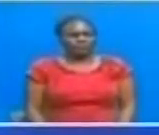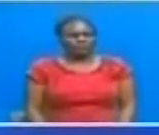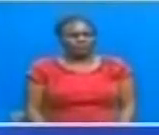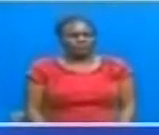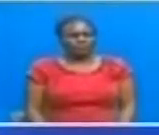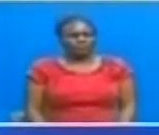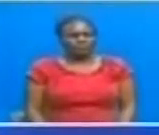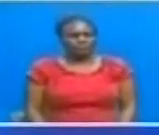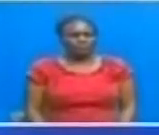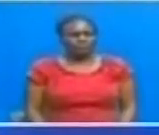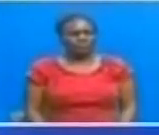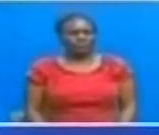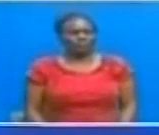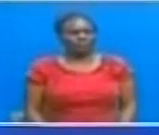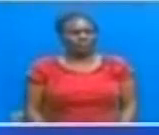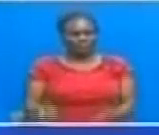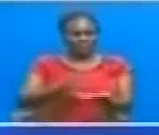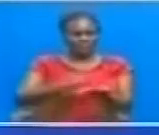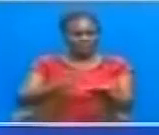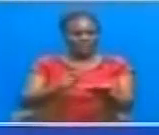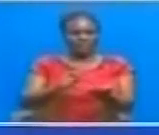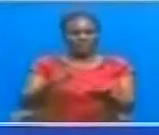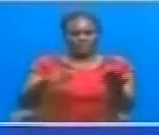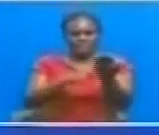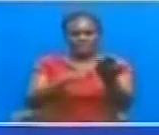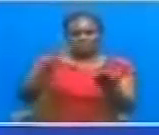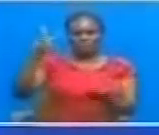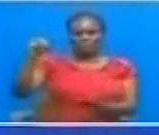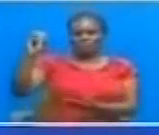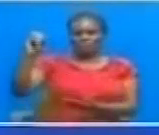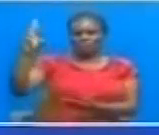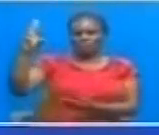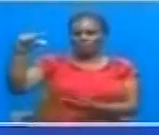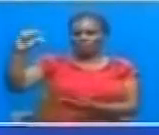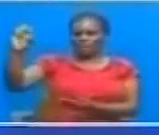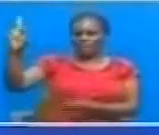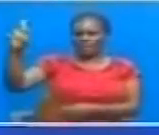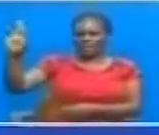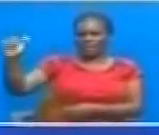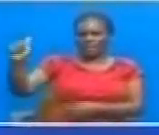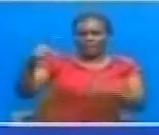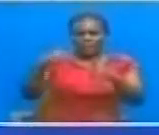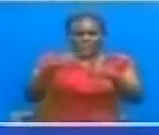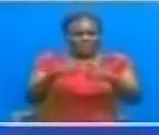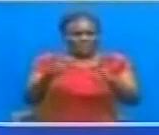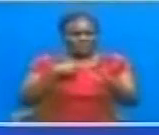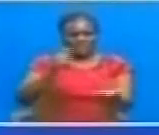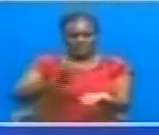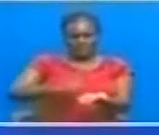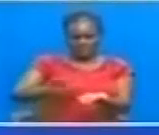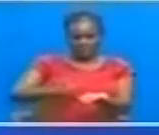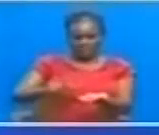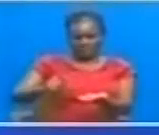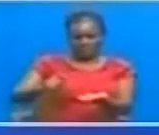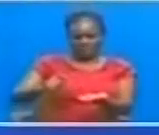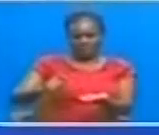mstakabadhi hii ameandika mimi ndio mwongera yeye anafanya tu kanzi na mwonge. Lakini mimi na sign kiupo.